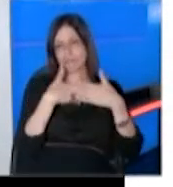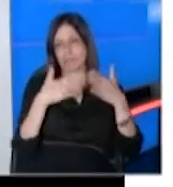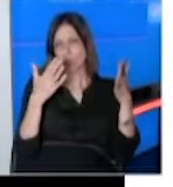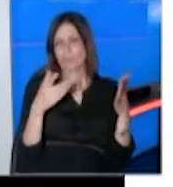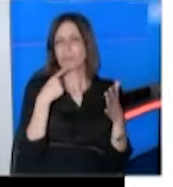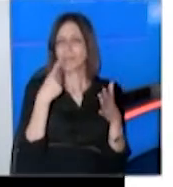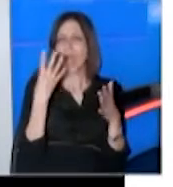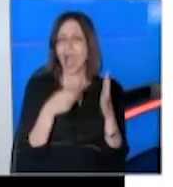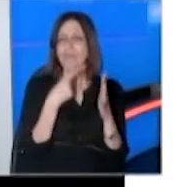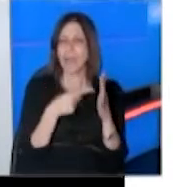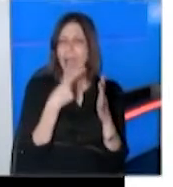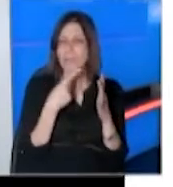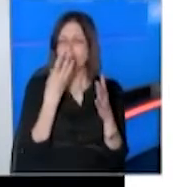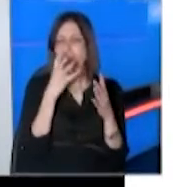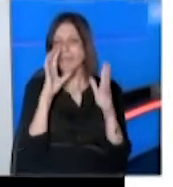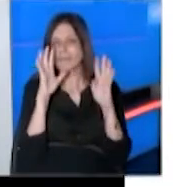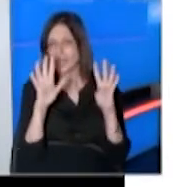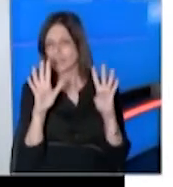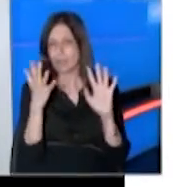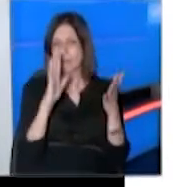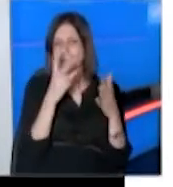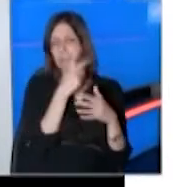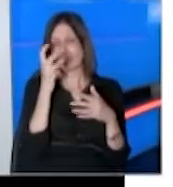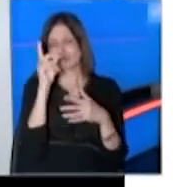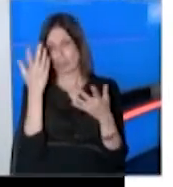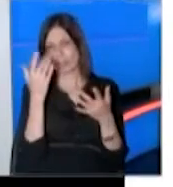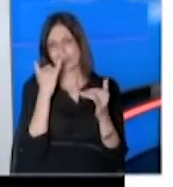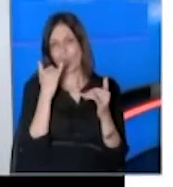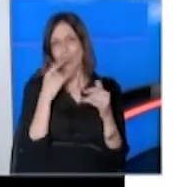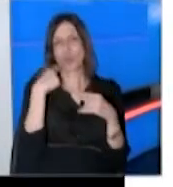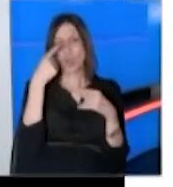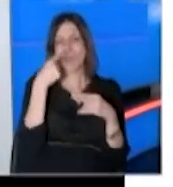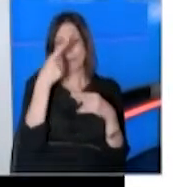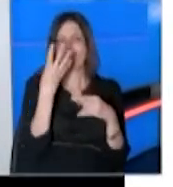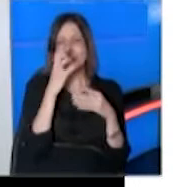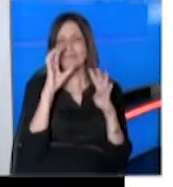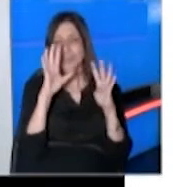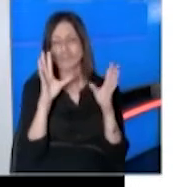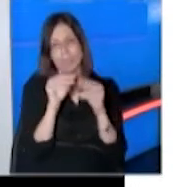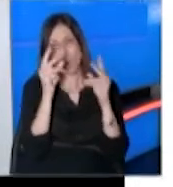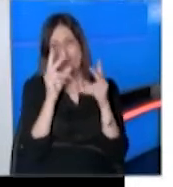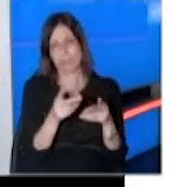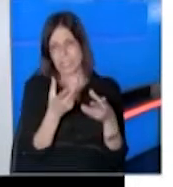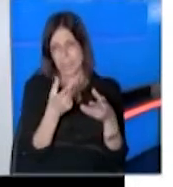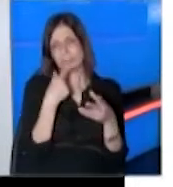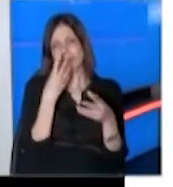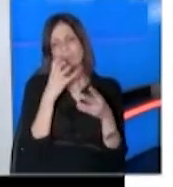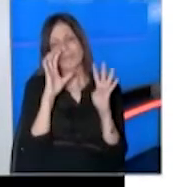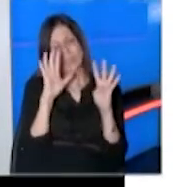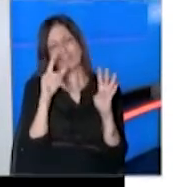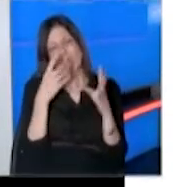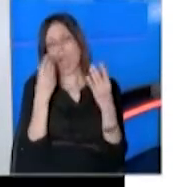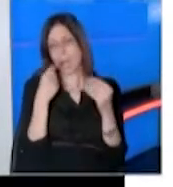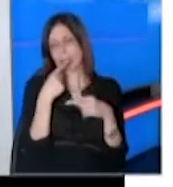רגע, ארבע פעמים 49 מתחשב לי פחות או יותר 200 שנים. כן, אבל זה כל פעם 49 עם אופציה. 49 זה הרבה